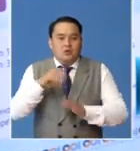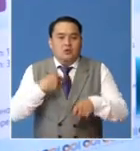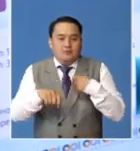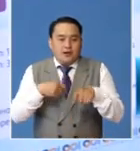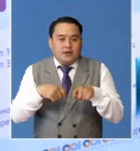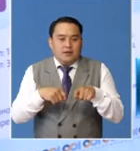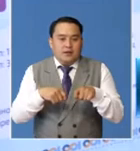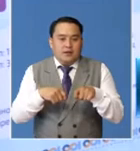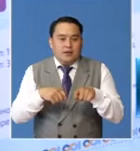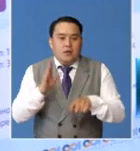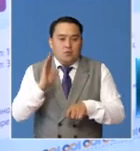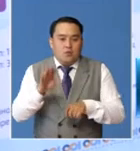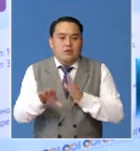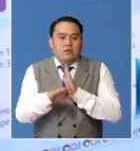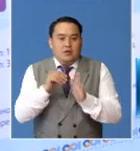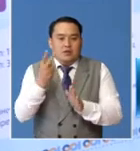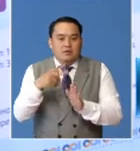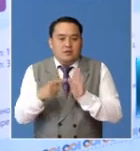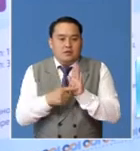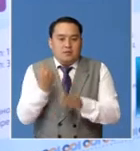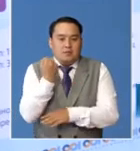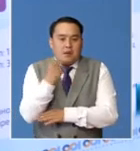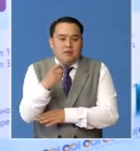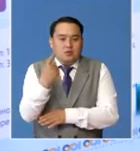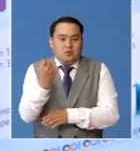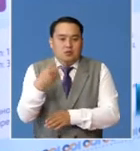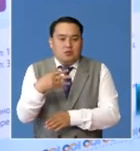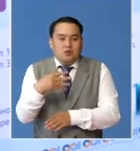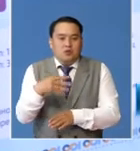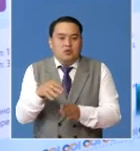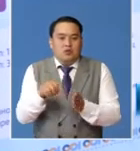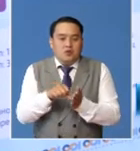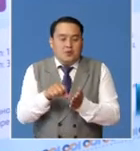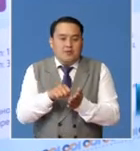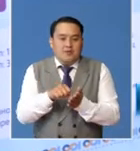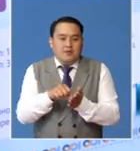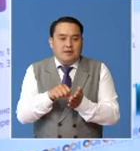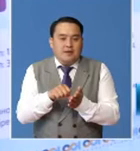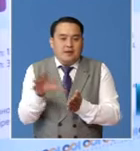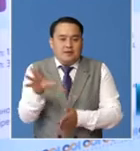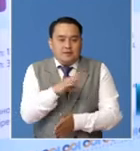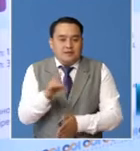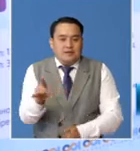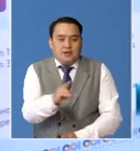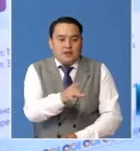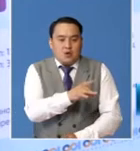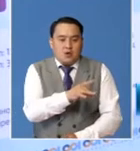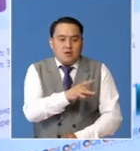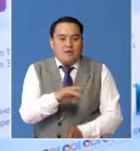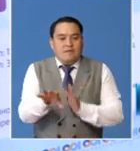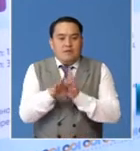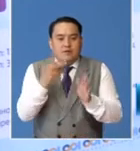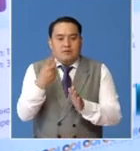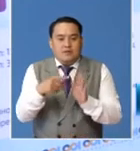товары. Будет выбираться 27 победителей из 144 представителей всех регионов. Будут выбираться